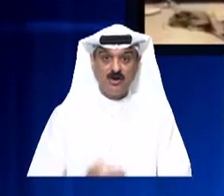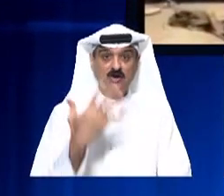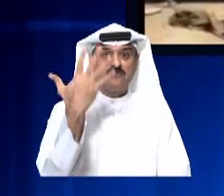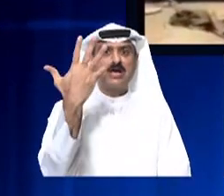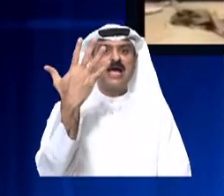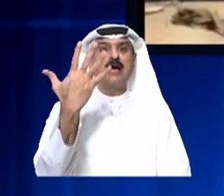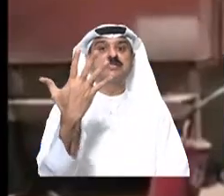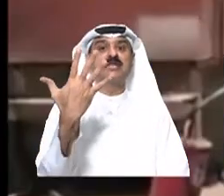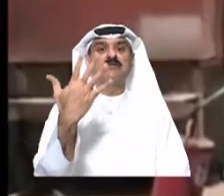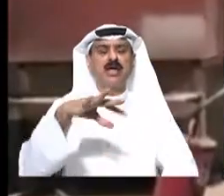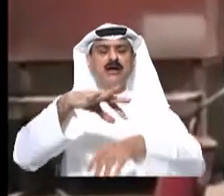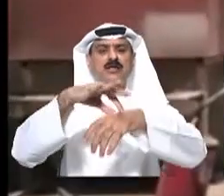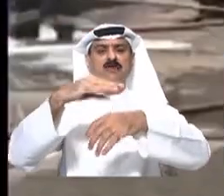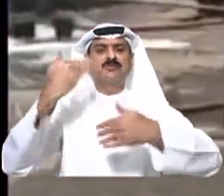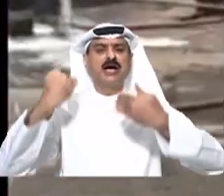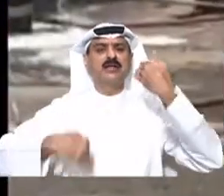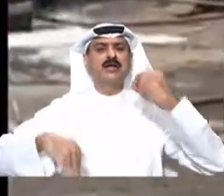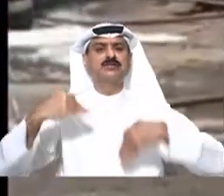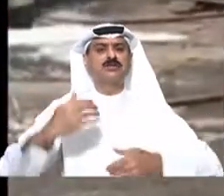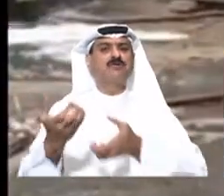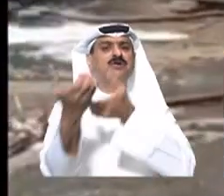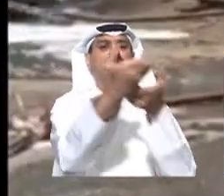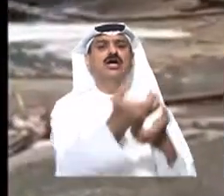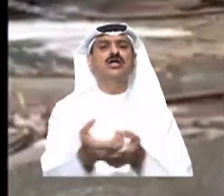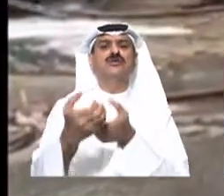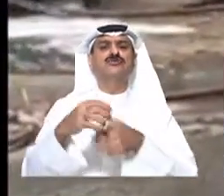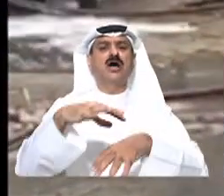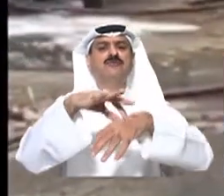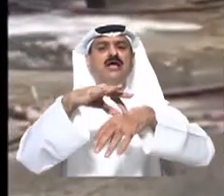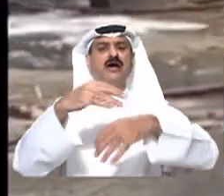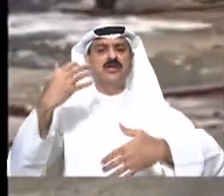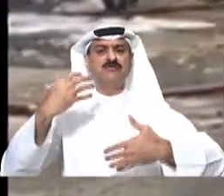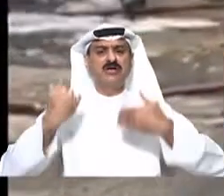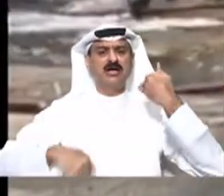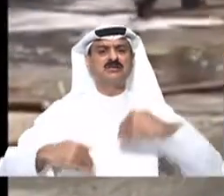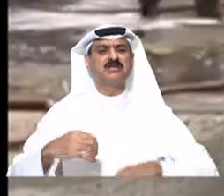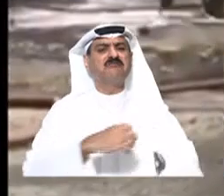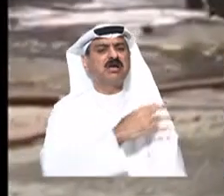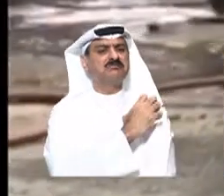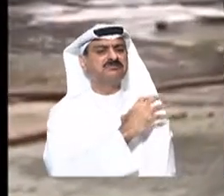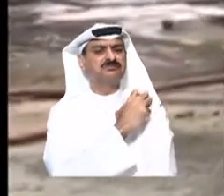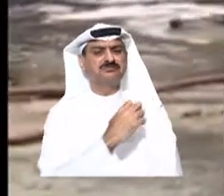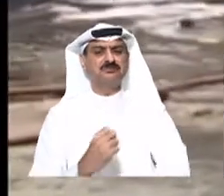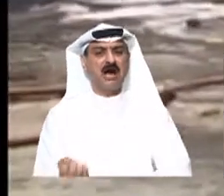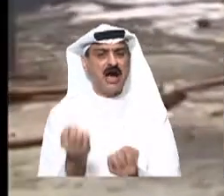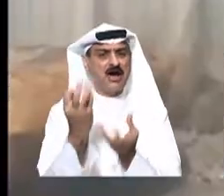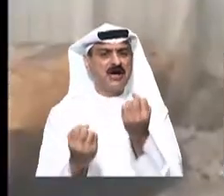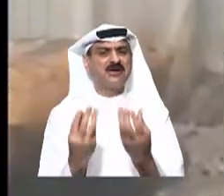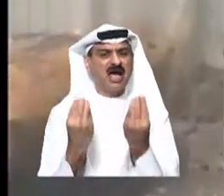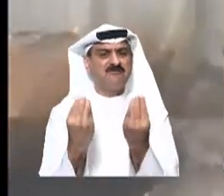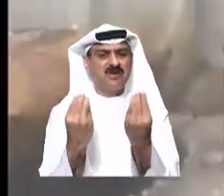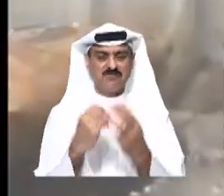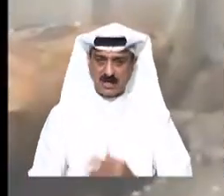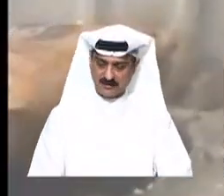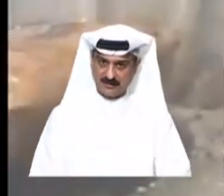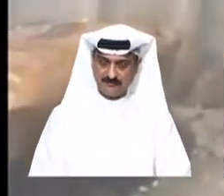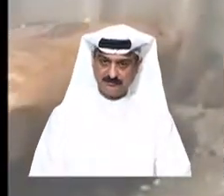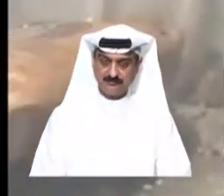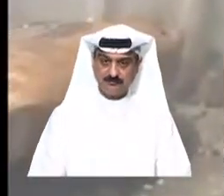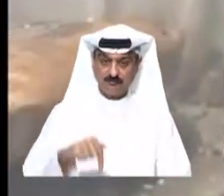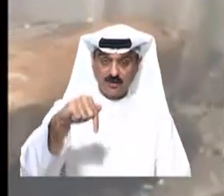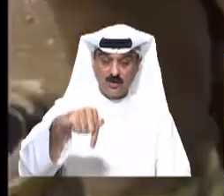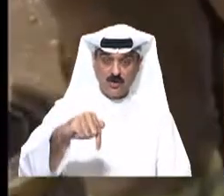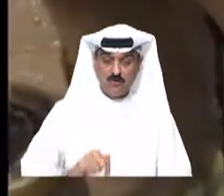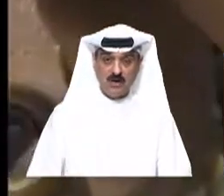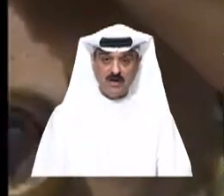5 إصابات لإخواني وزملائي رجال الإطفاء من حروق بسيطة وأيضا إجهاد حراري، وحضر إلى موقع